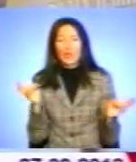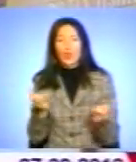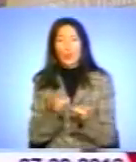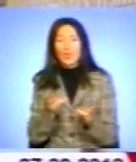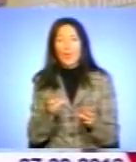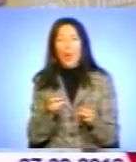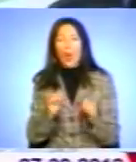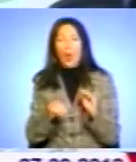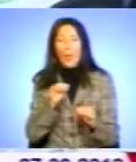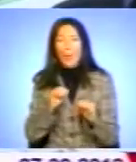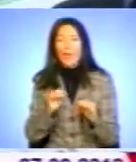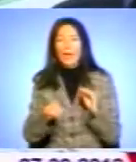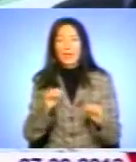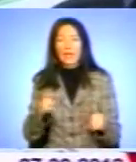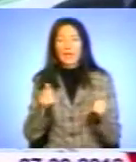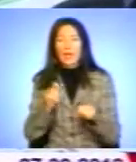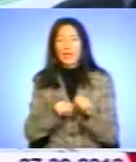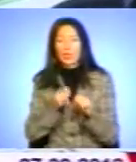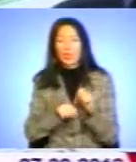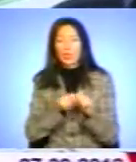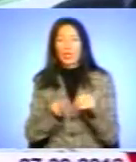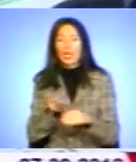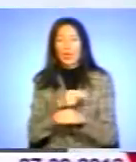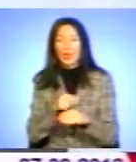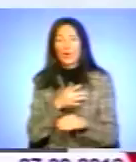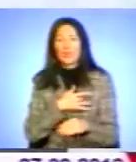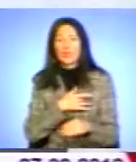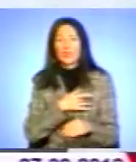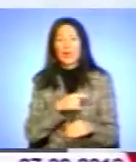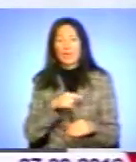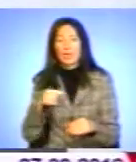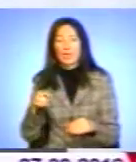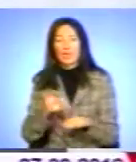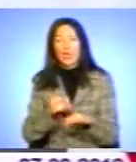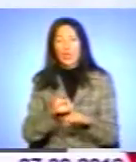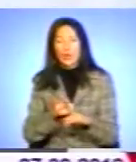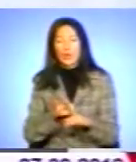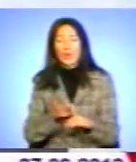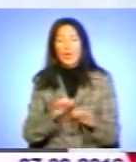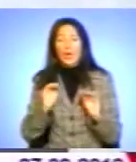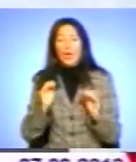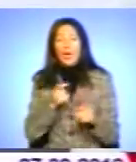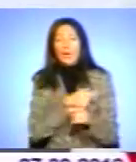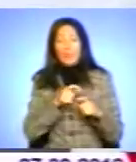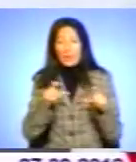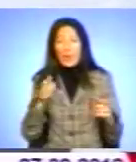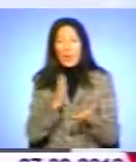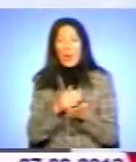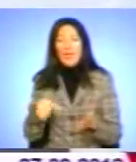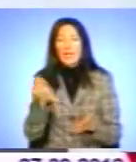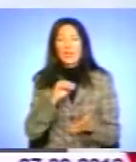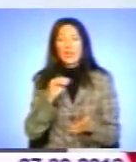для діагностики та лікування серцево-судинних захворювань. Диспансерне відділення має свій дефібрилятор, яким ми